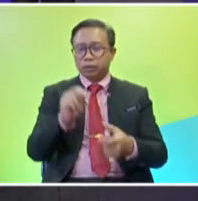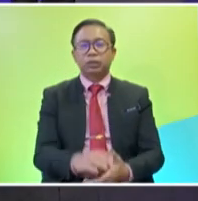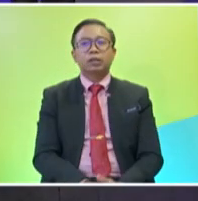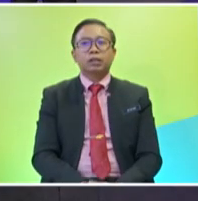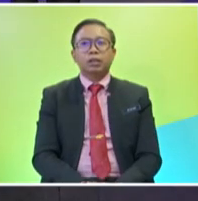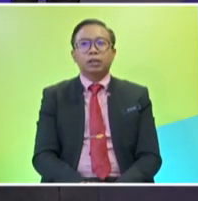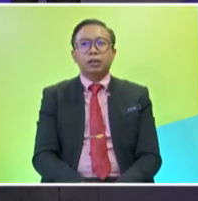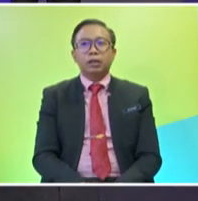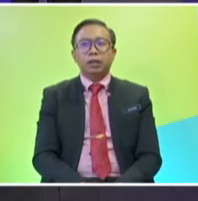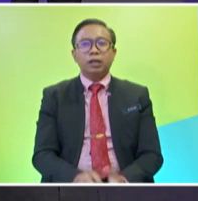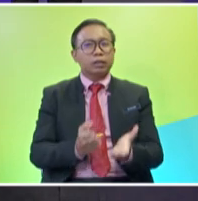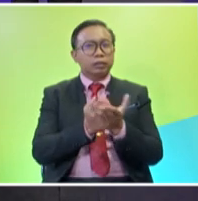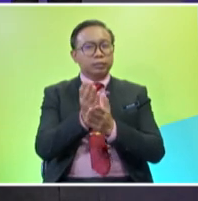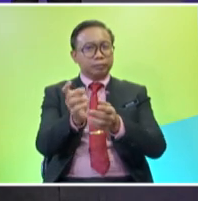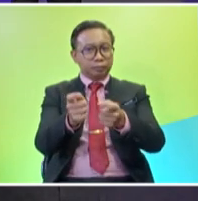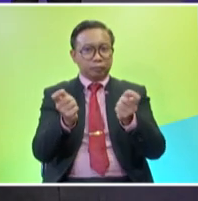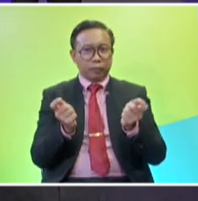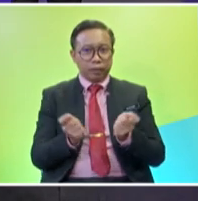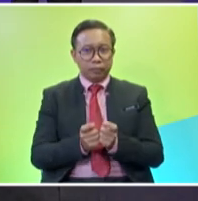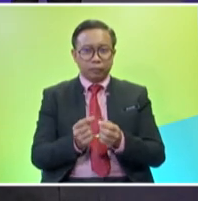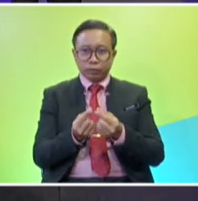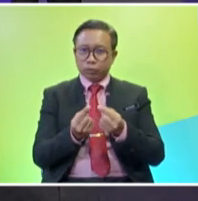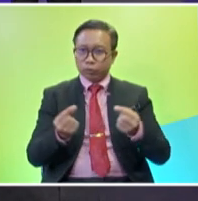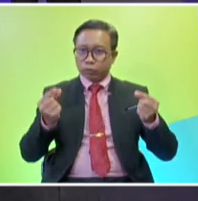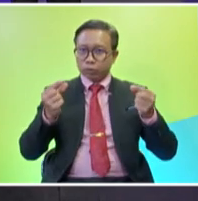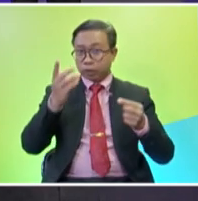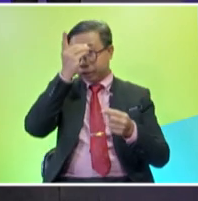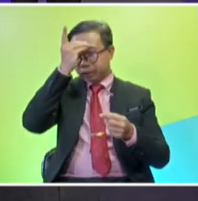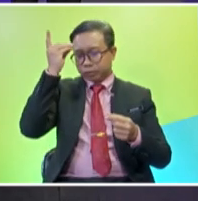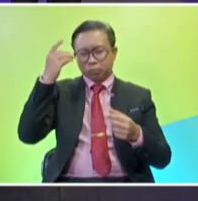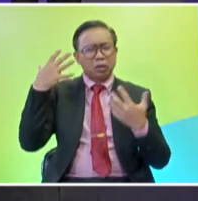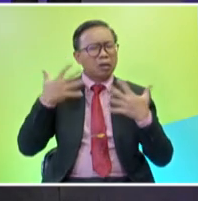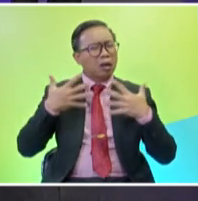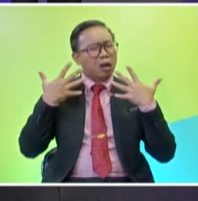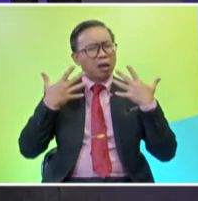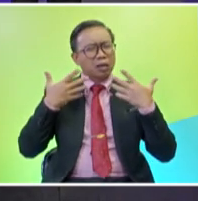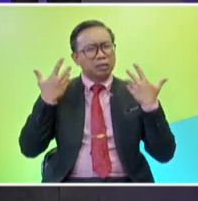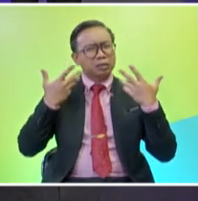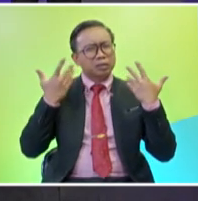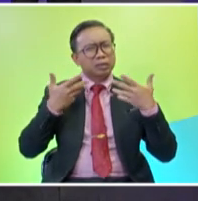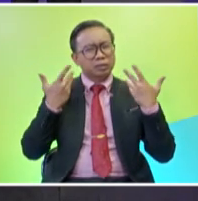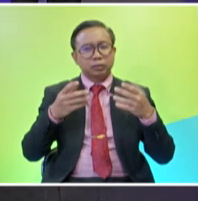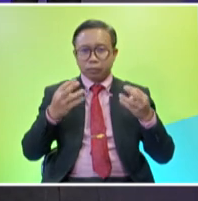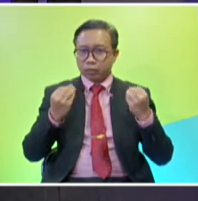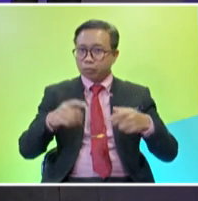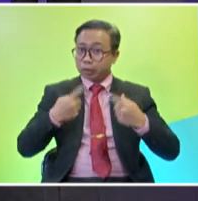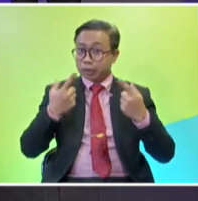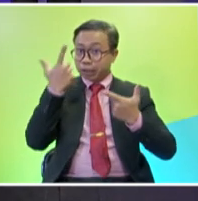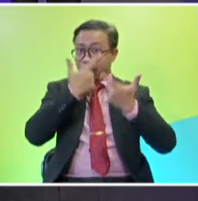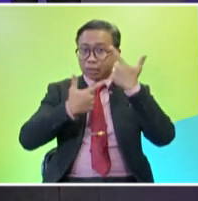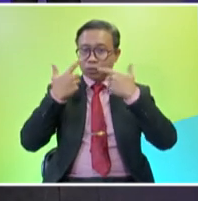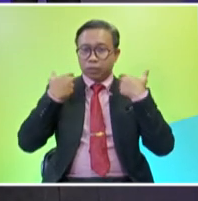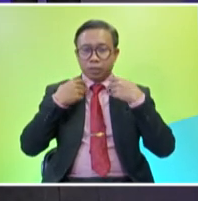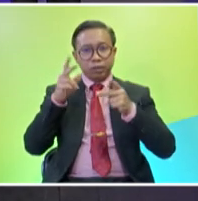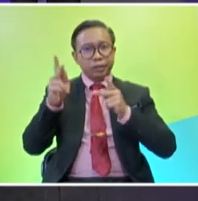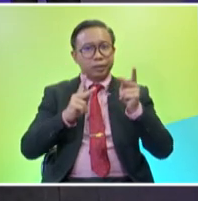seterusnya adalah kawasan gurun panas juga penting untuk pelancungan walaupun panas kita tidak pergi juga melancong Oke Sebab Dia ada kendaraan